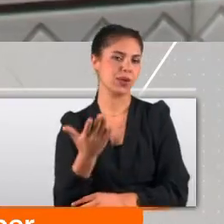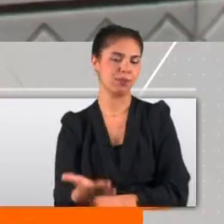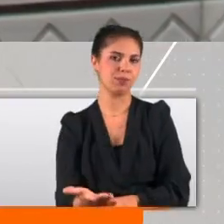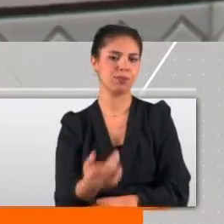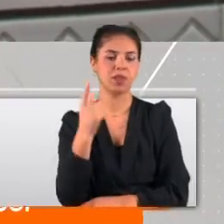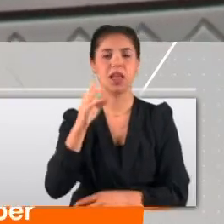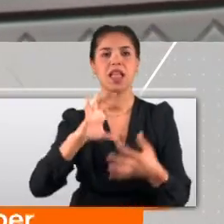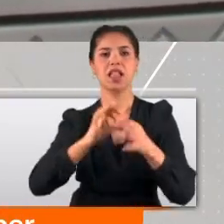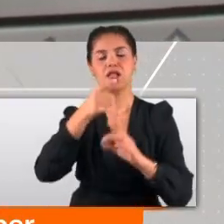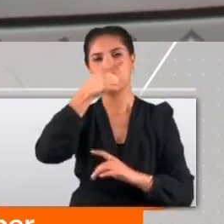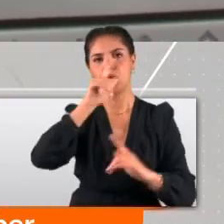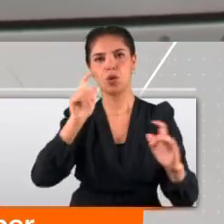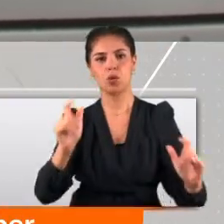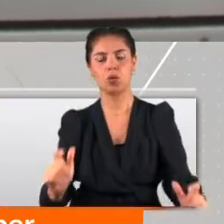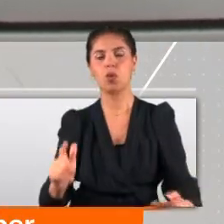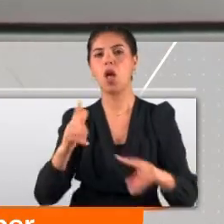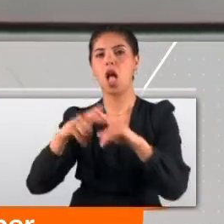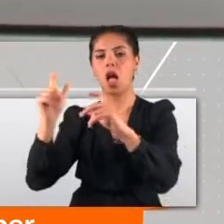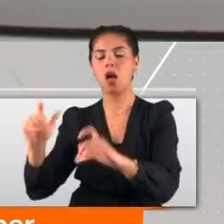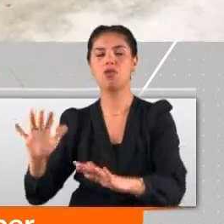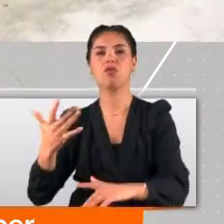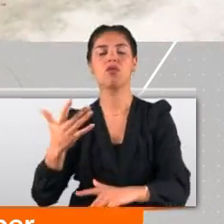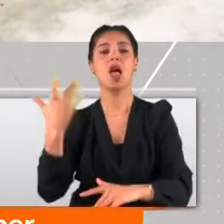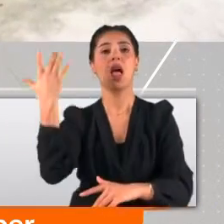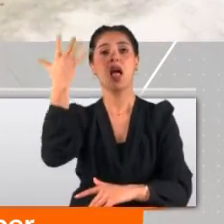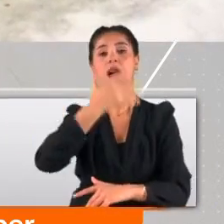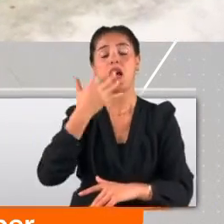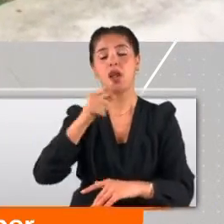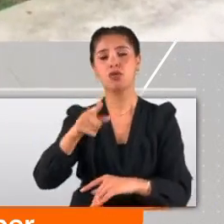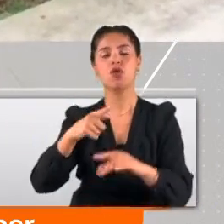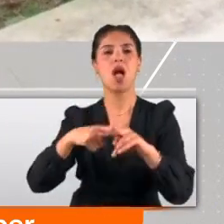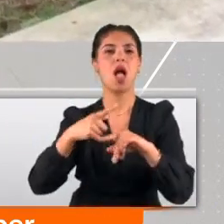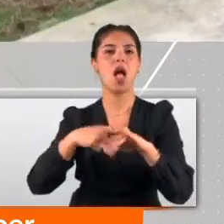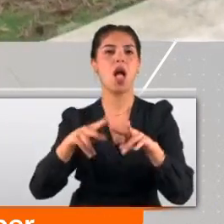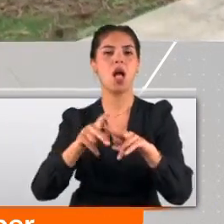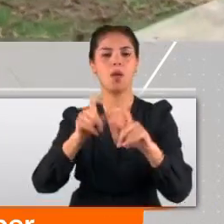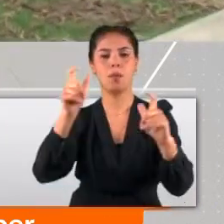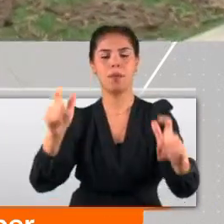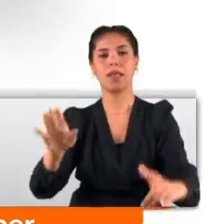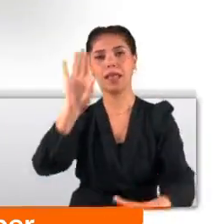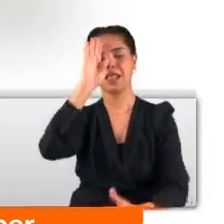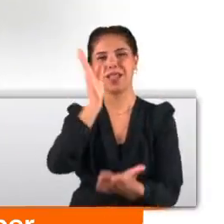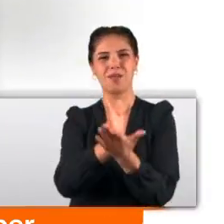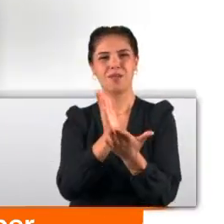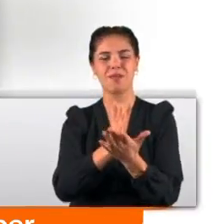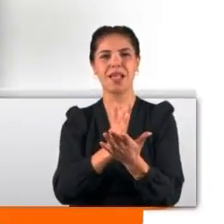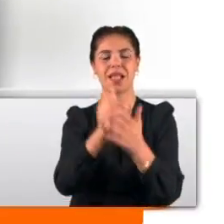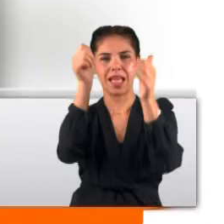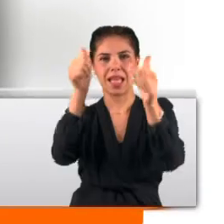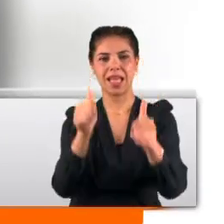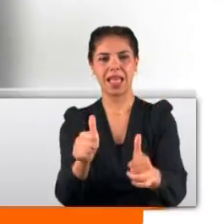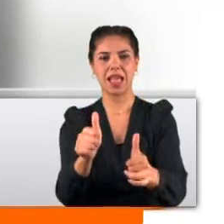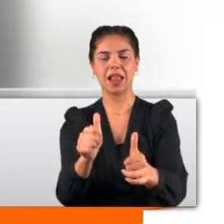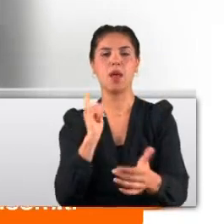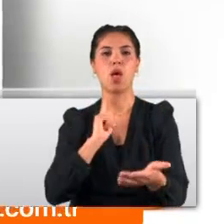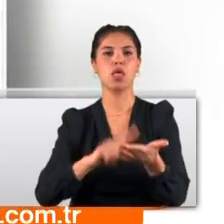Zincirlikuyu Aşiyan Topkapı ya da Karacaahmet İstanbul'daki mezarları ilana koydular Vicdansızlar Üstelik